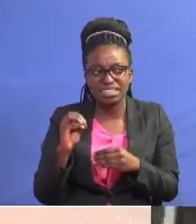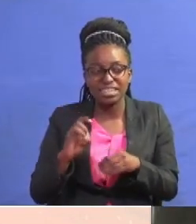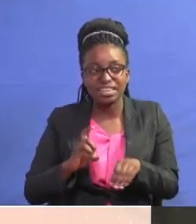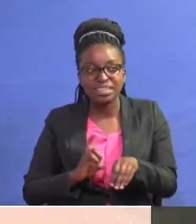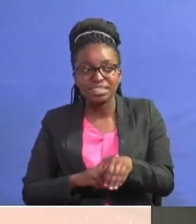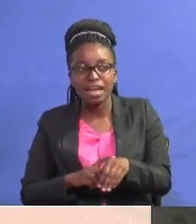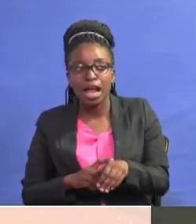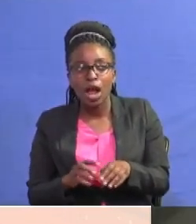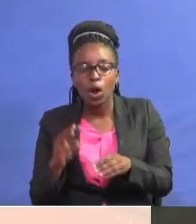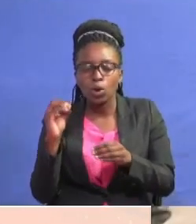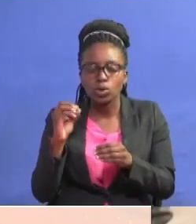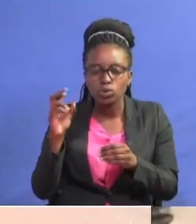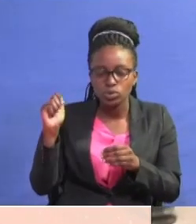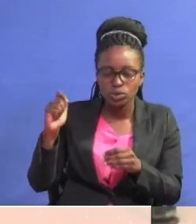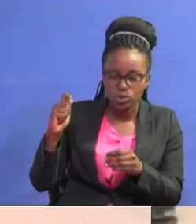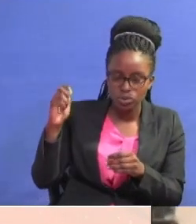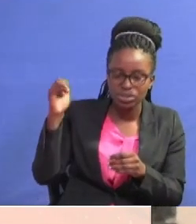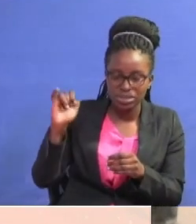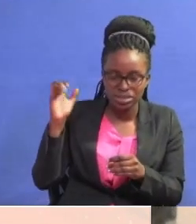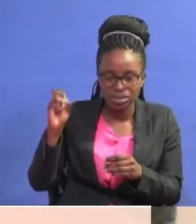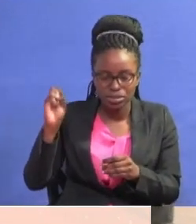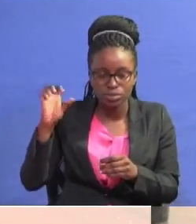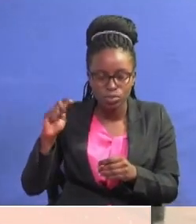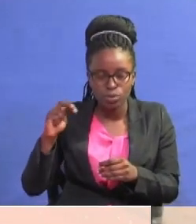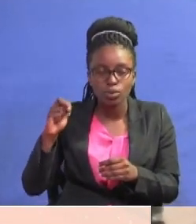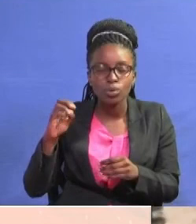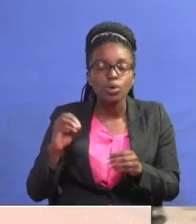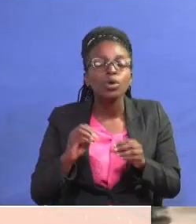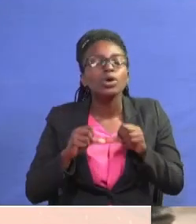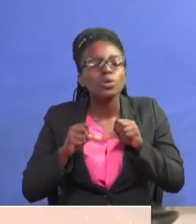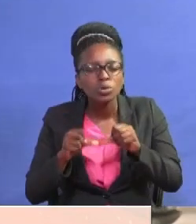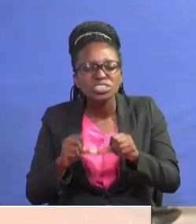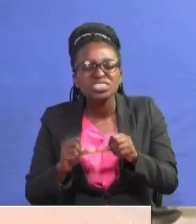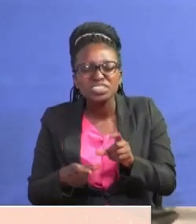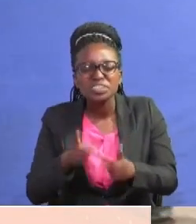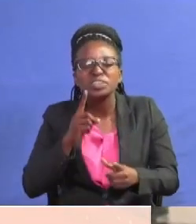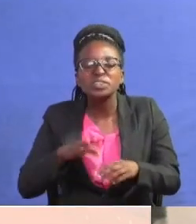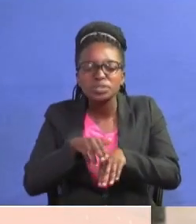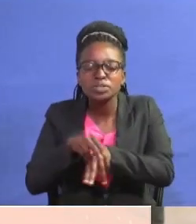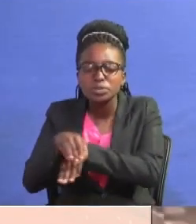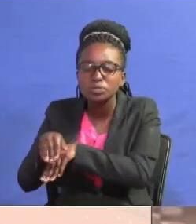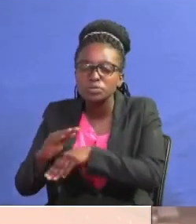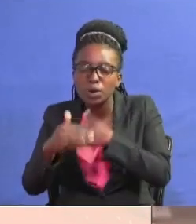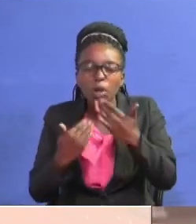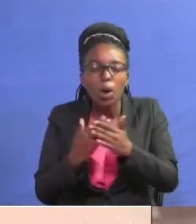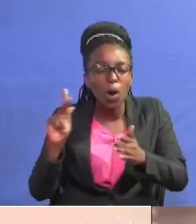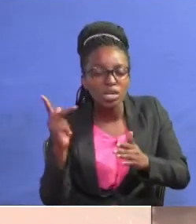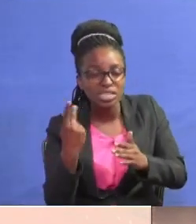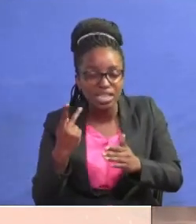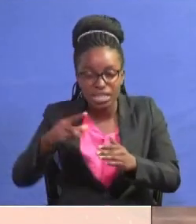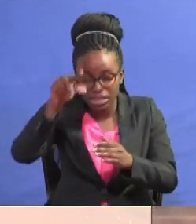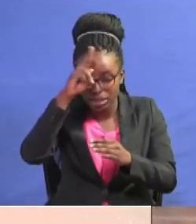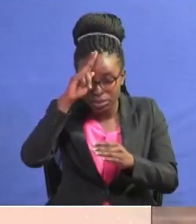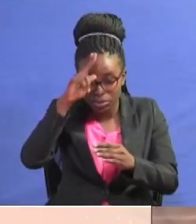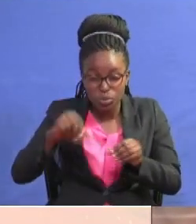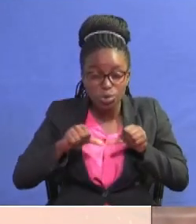Otieno aliambatana na timu yake ya usalama, maafisa wa shirika la Msalaba Mwekundu Kenya, washikadau wa elimu na viongozi wa